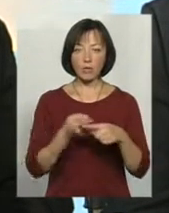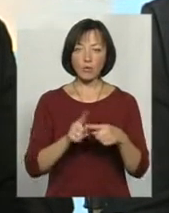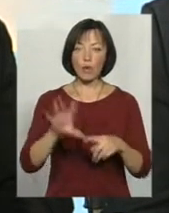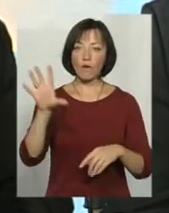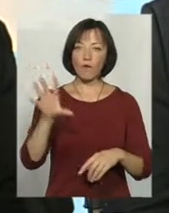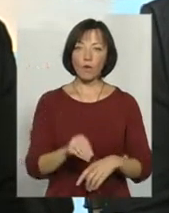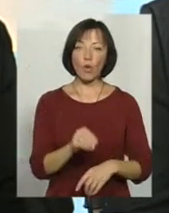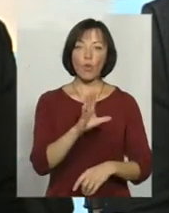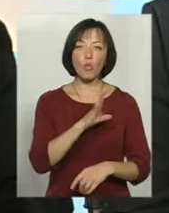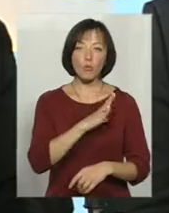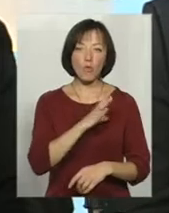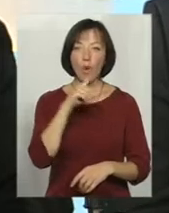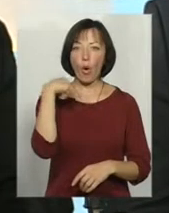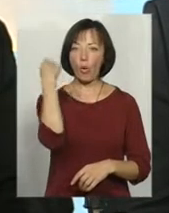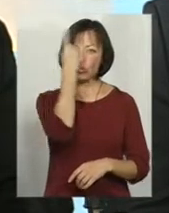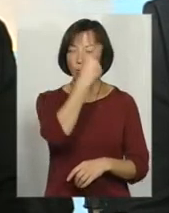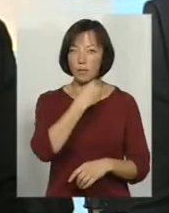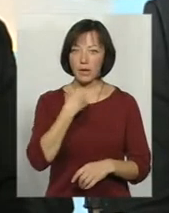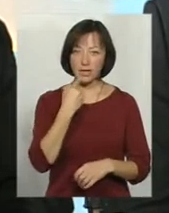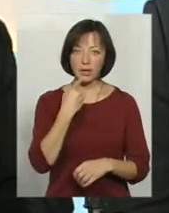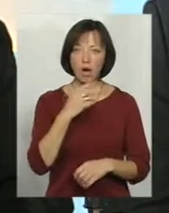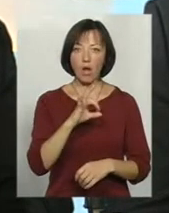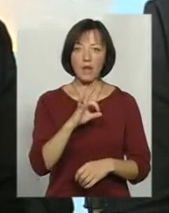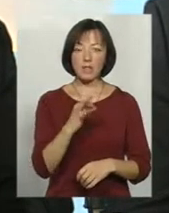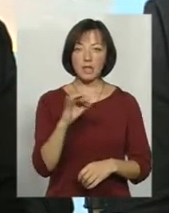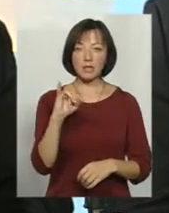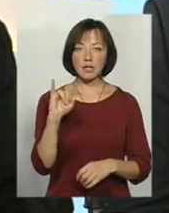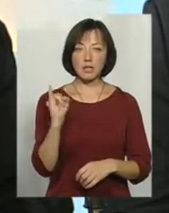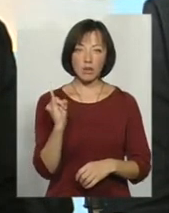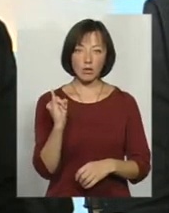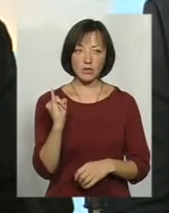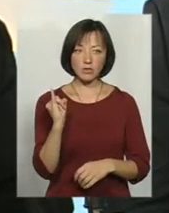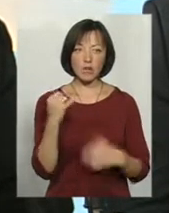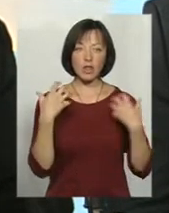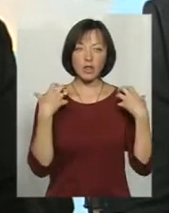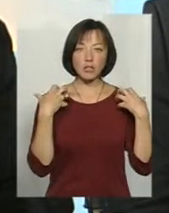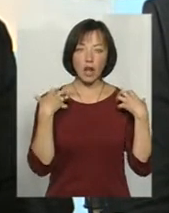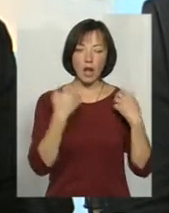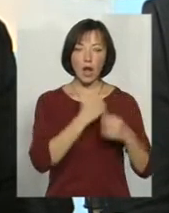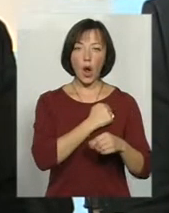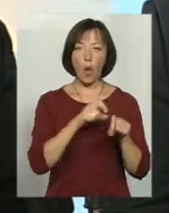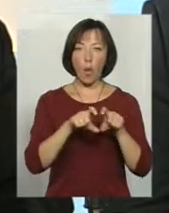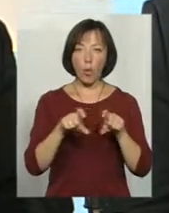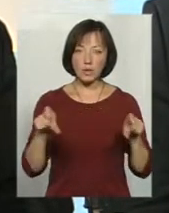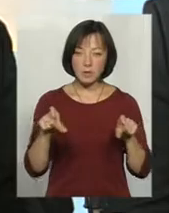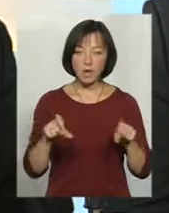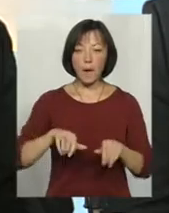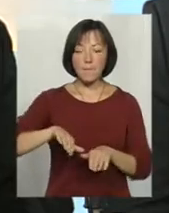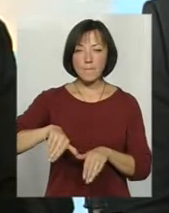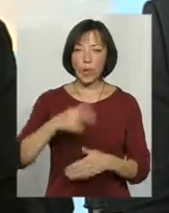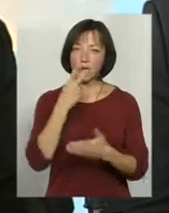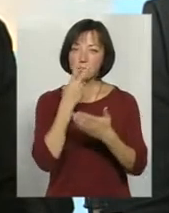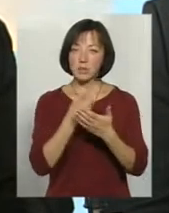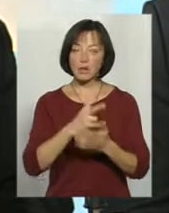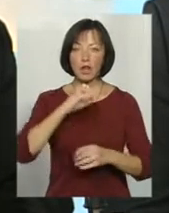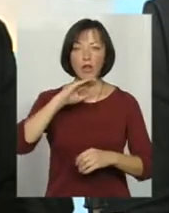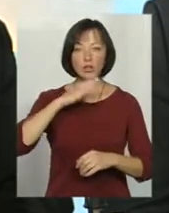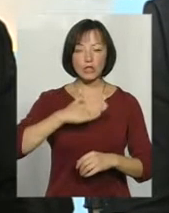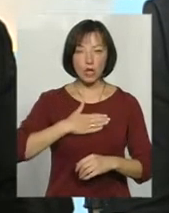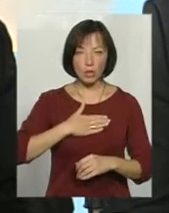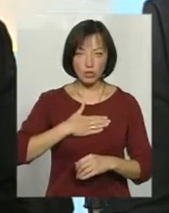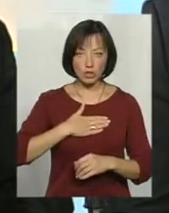був особисто Олександр Іванович, начальник госпіталя. Потім, дивлячись на наших, скажімо